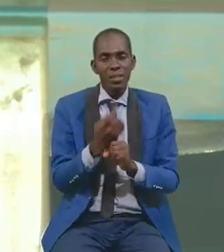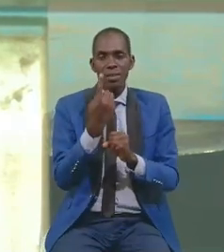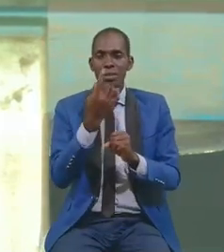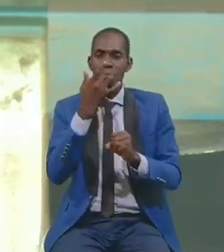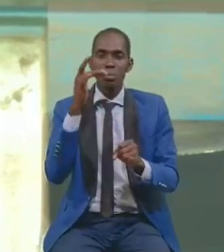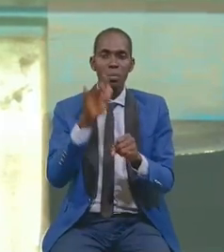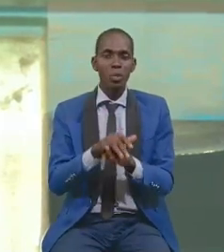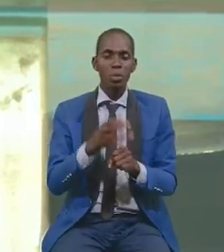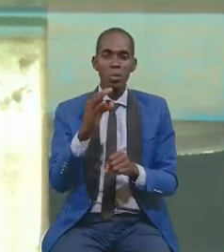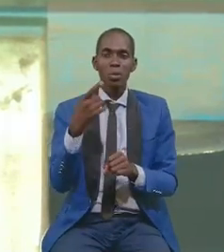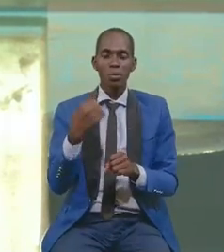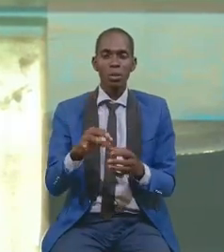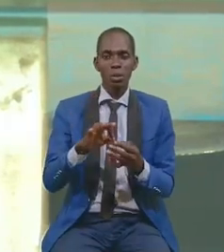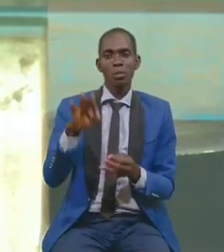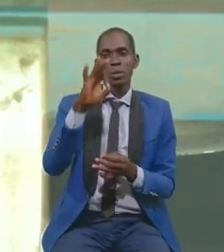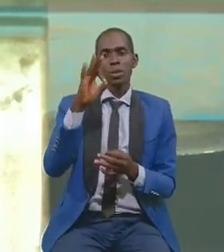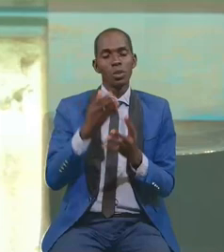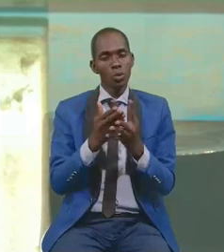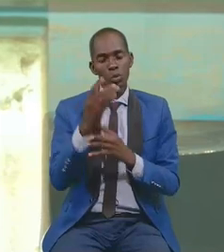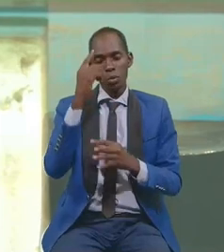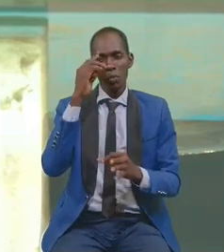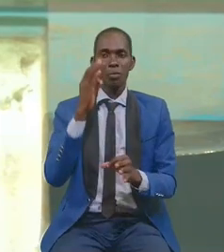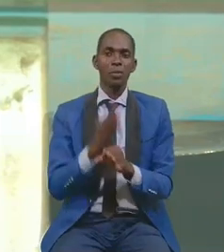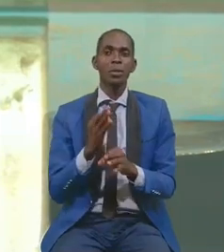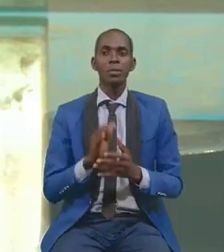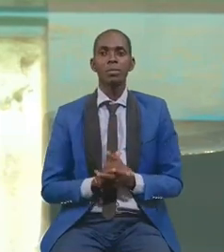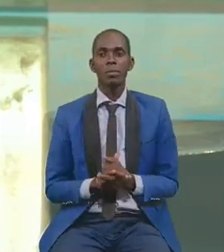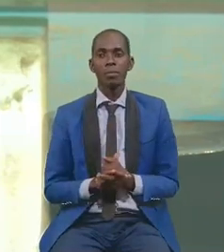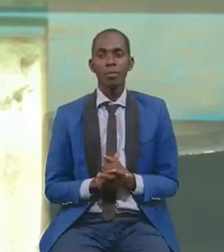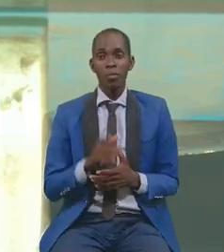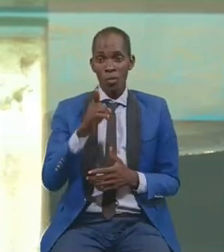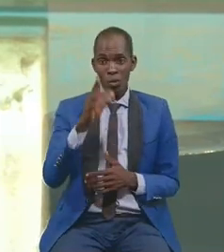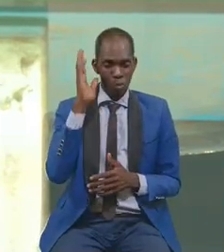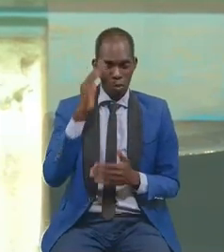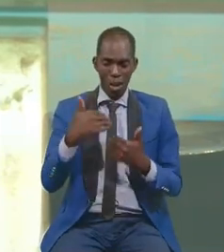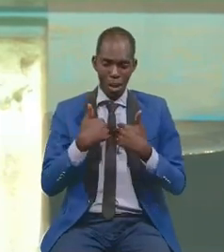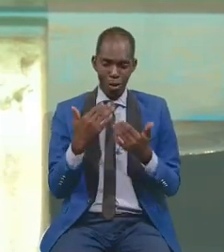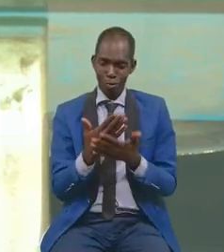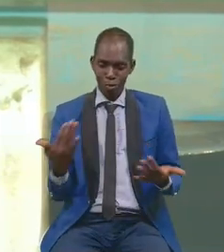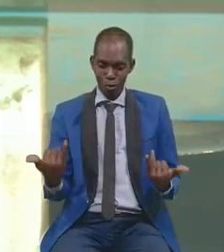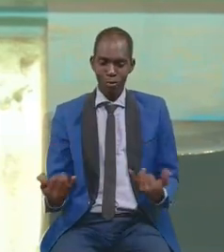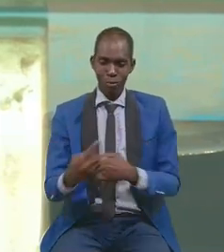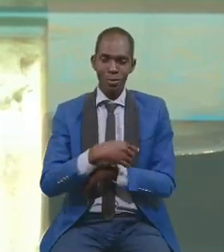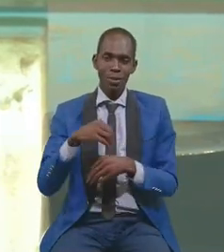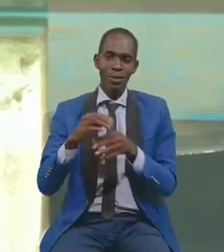et que nous reçussions par la foi l'Esprit qui avait été promis. Vous aurez quelque chose.